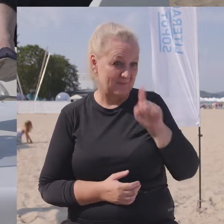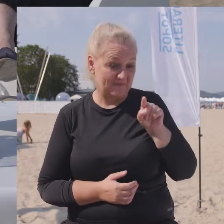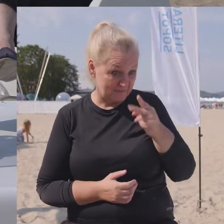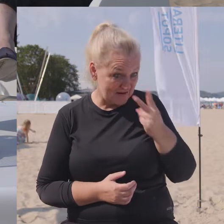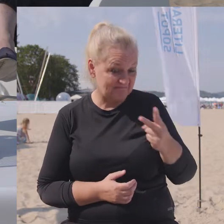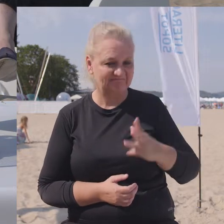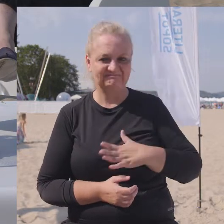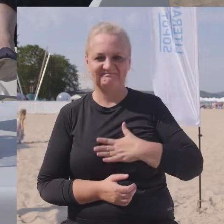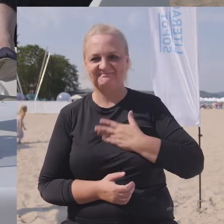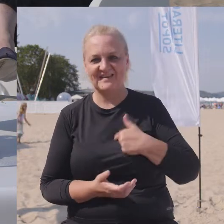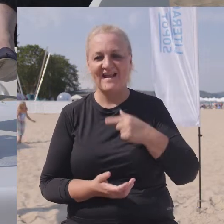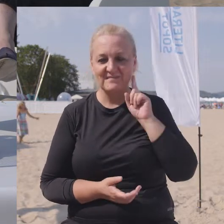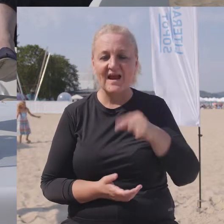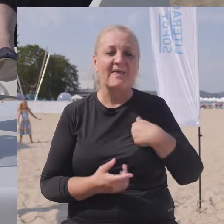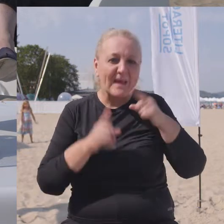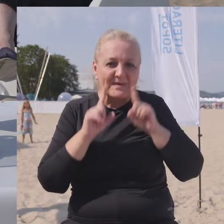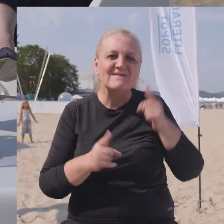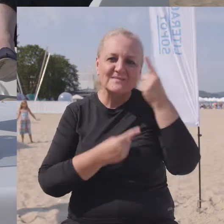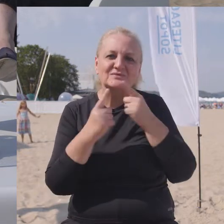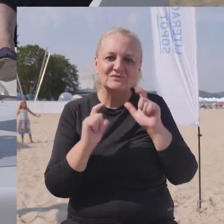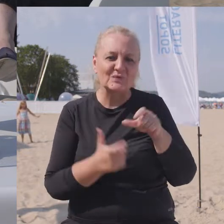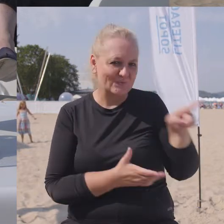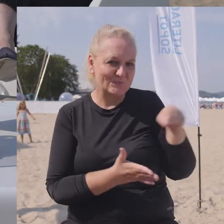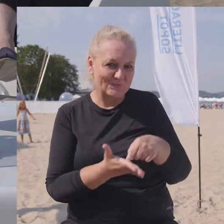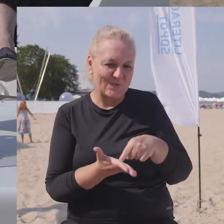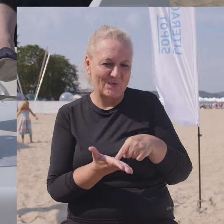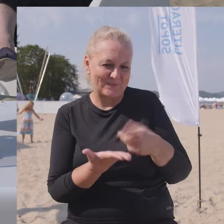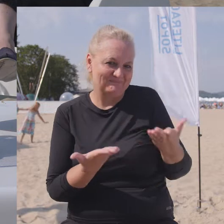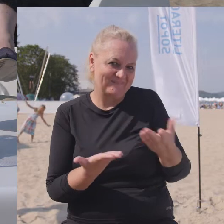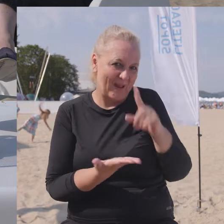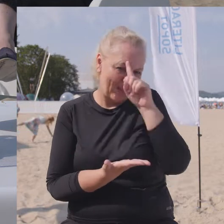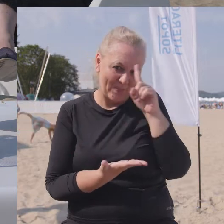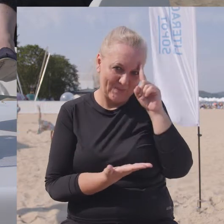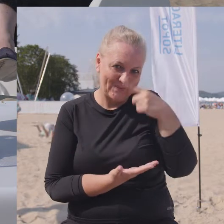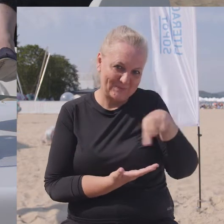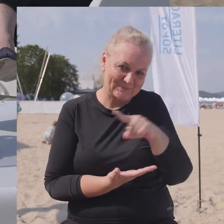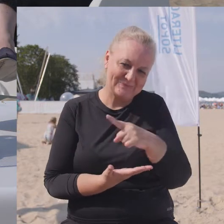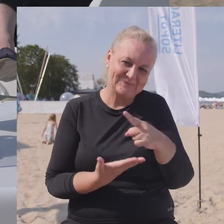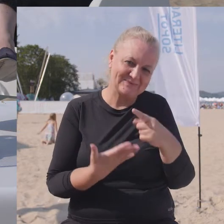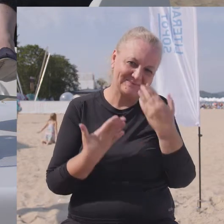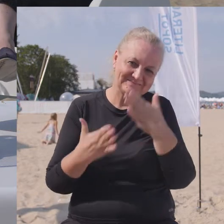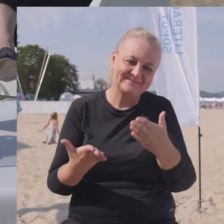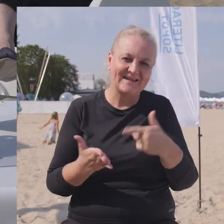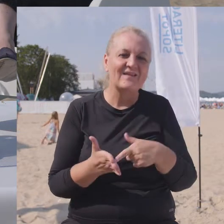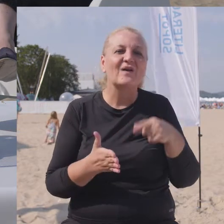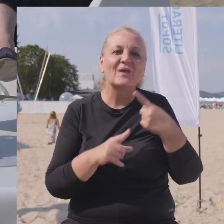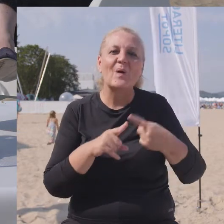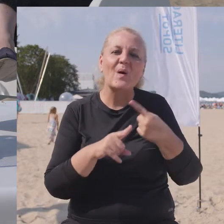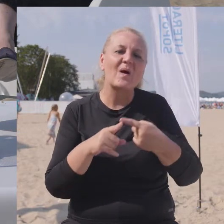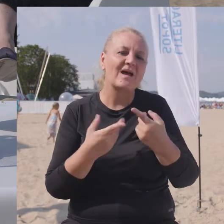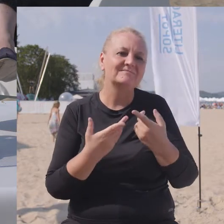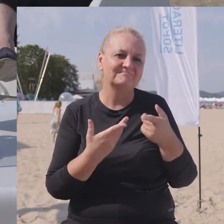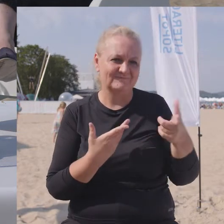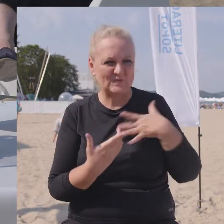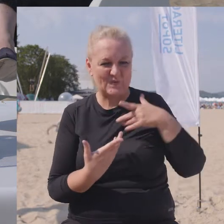to, ale naprawdę myślę sobie, że to właśnie takie frontem do ludzi było też elementem jej